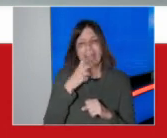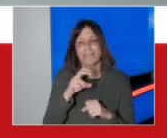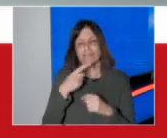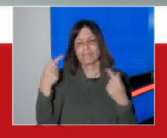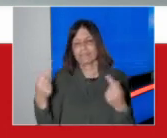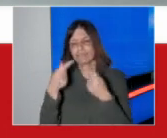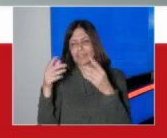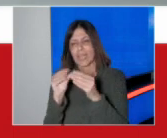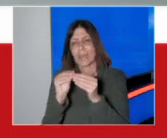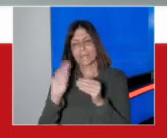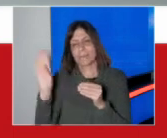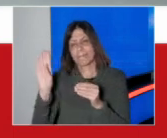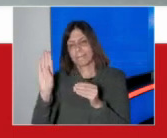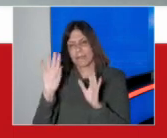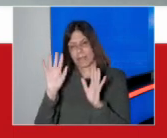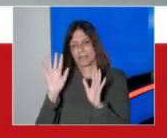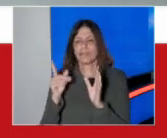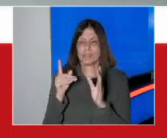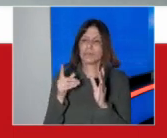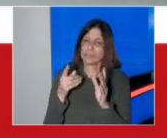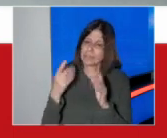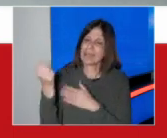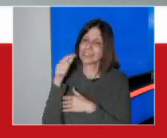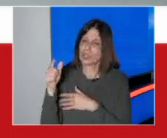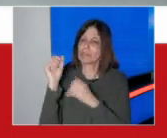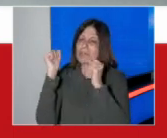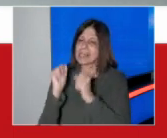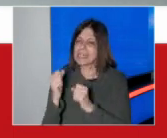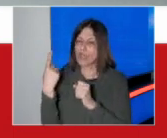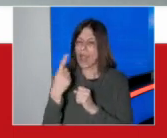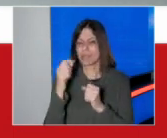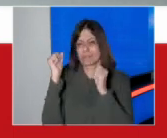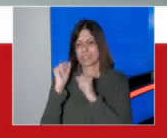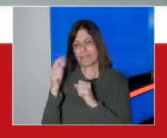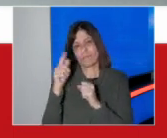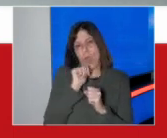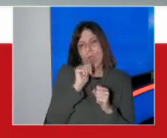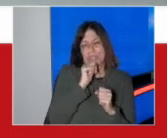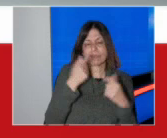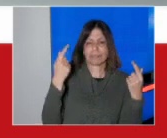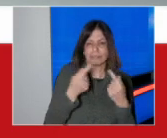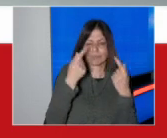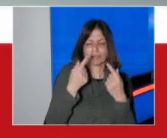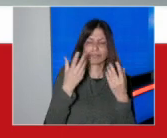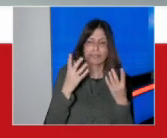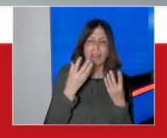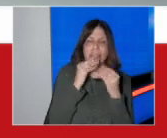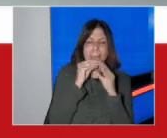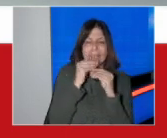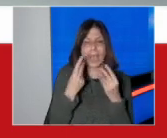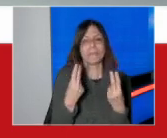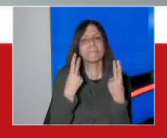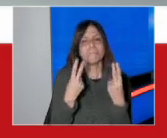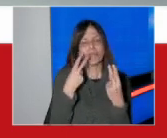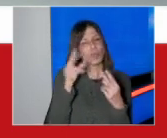עושים כל מיני מחוות יד כאלה ואחרות, זה מחזק אותם בבייס שלהם, כל אחד בבייס שלו, מאשר להתעסק במהות, ואנחנו ראינו את זה גם